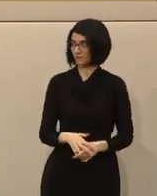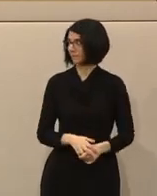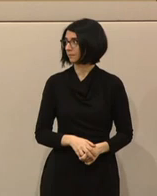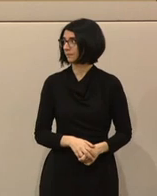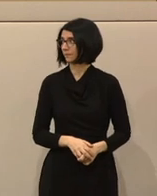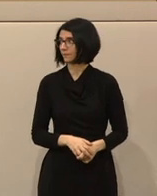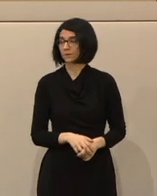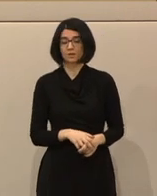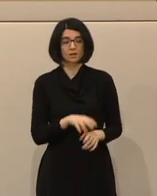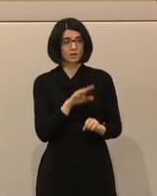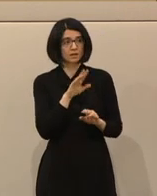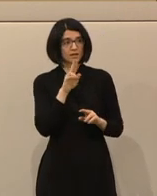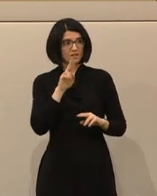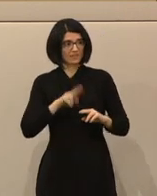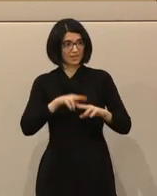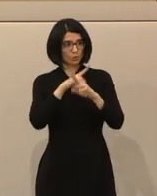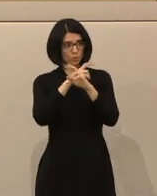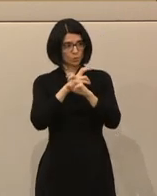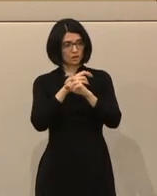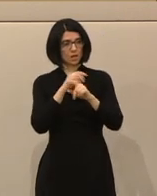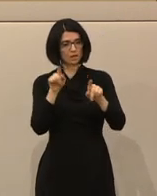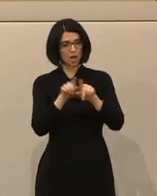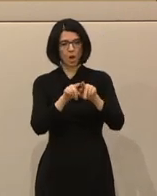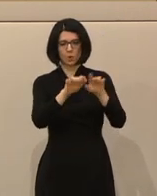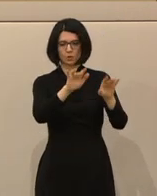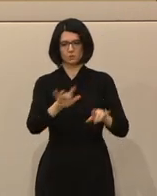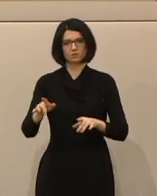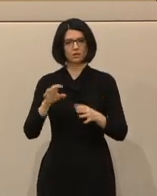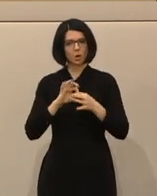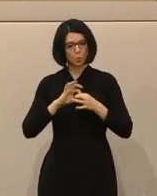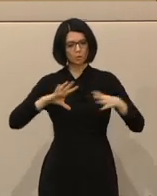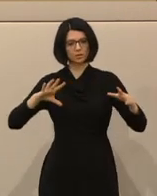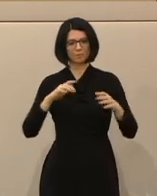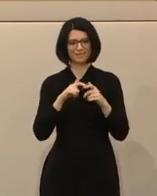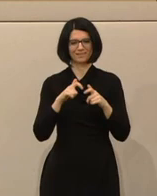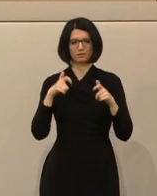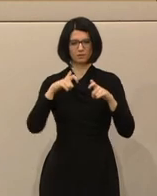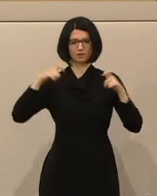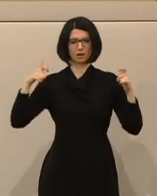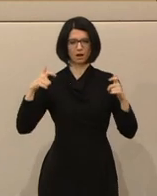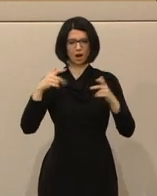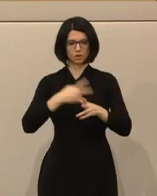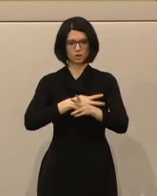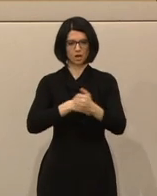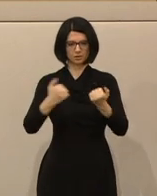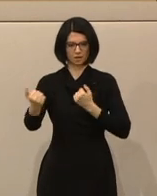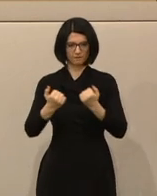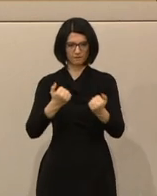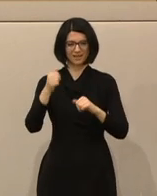Erst wenn Österreich auch einen unabhängigen Generalstaatsanwalt hat, wenn